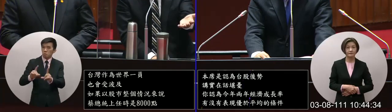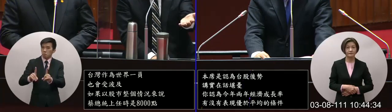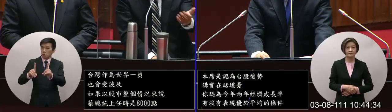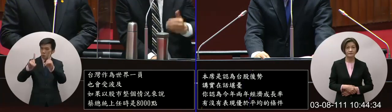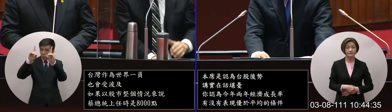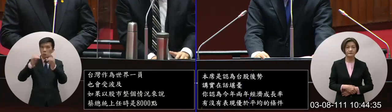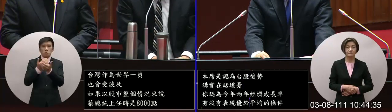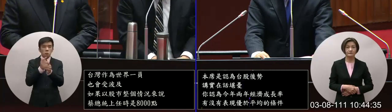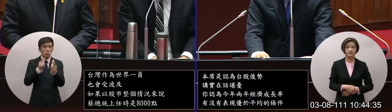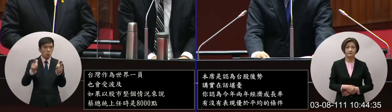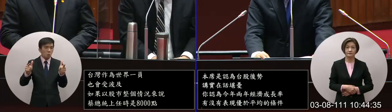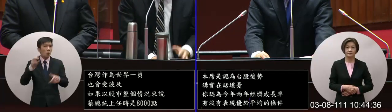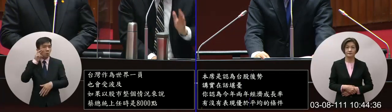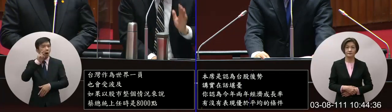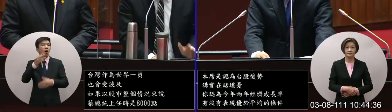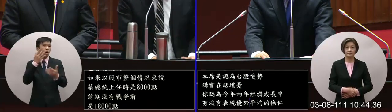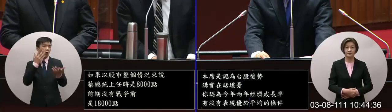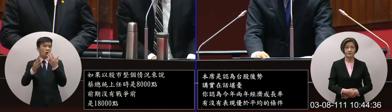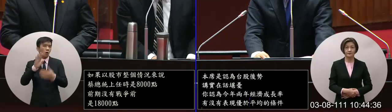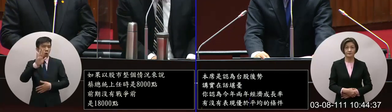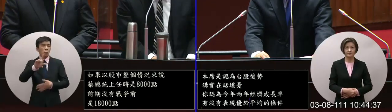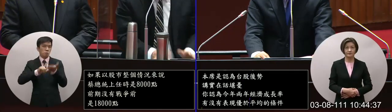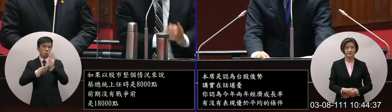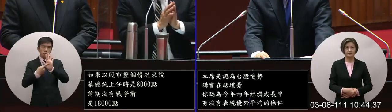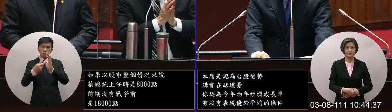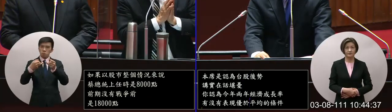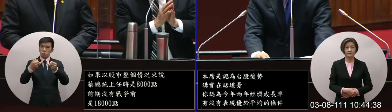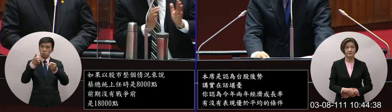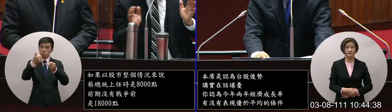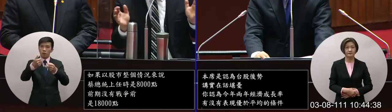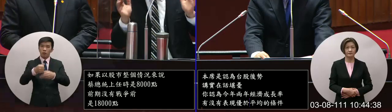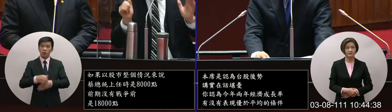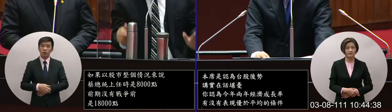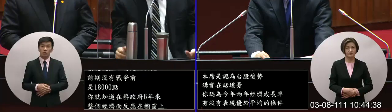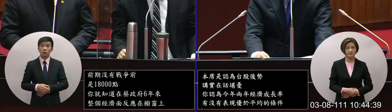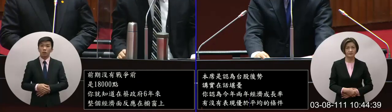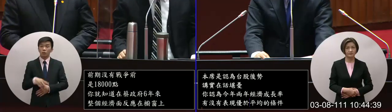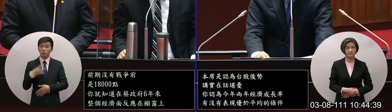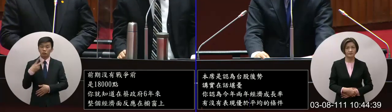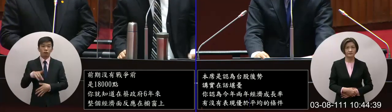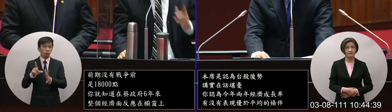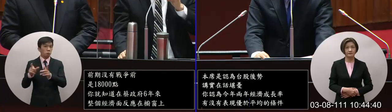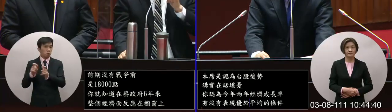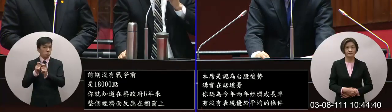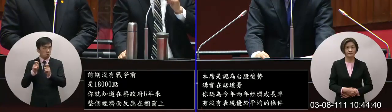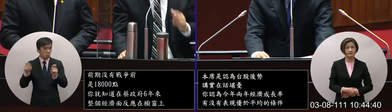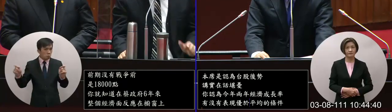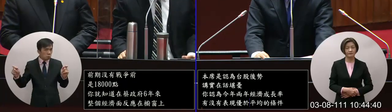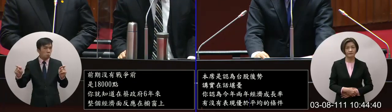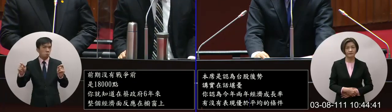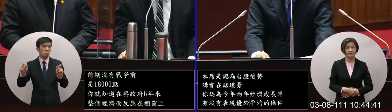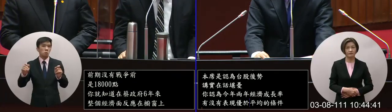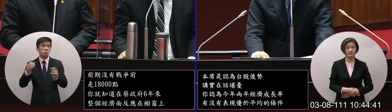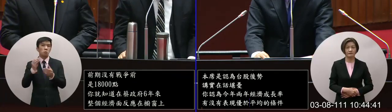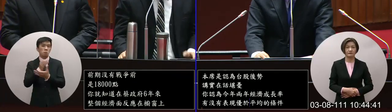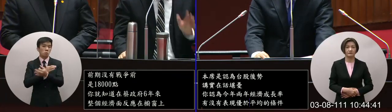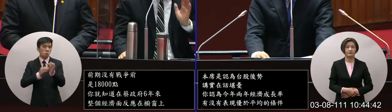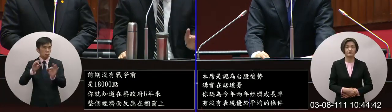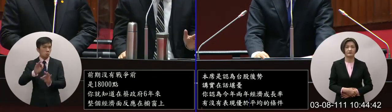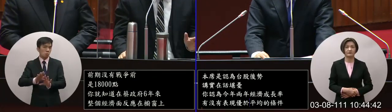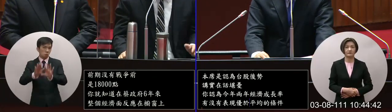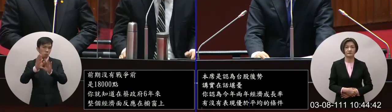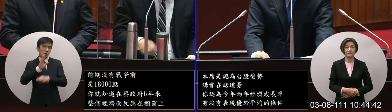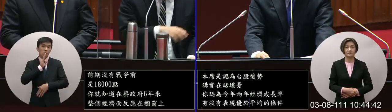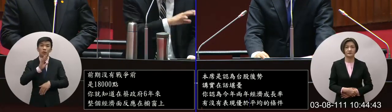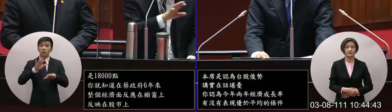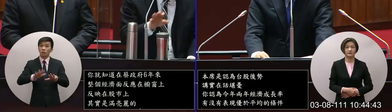股市上，其实是蛮亮丽的，而且时间也最久。那现在受战争冲击，虽